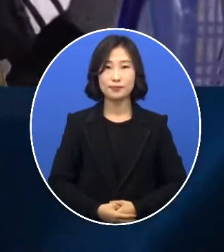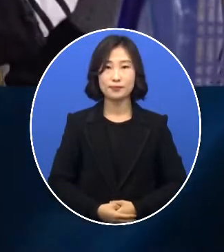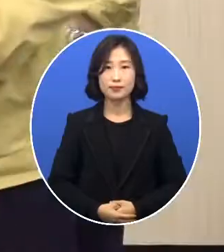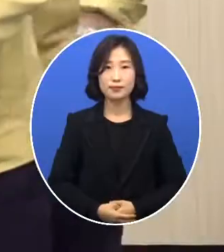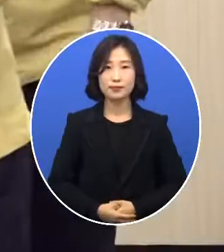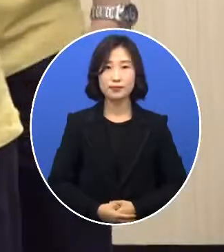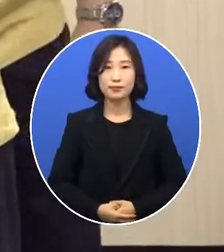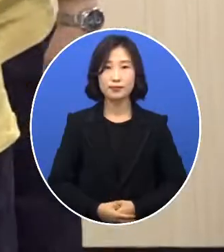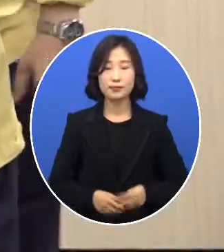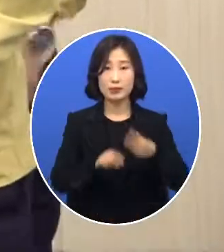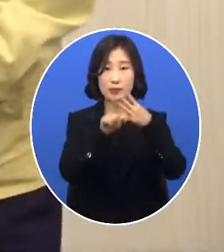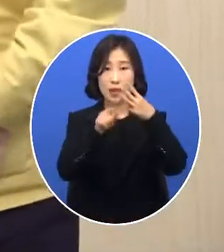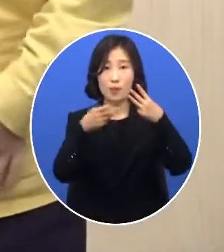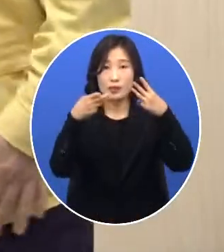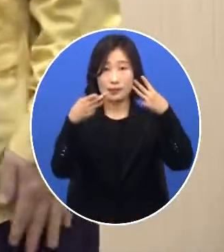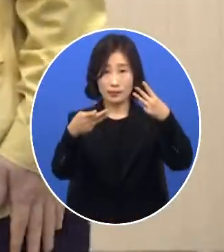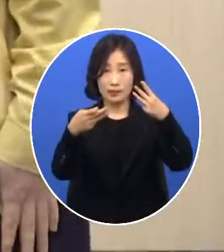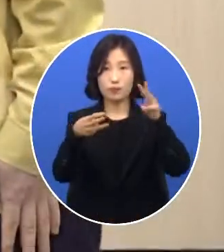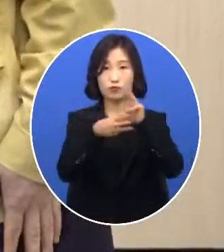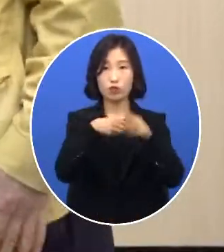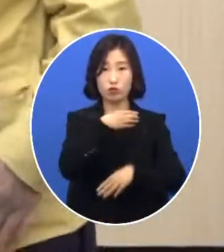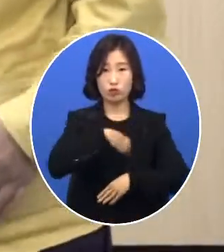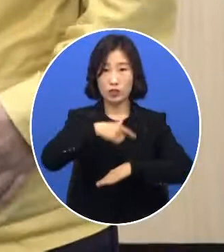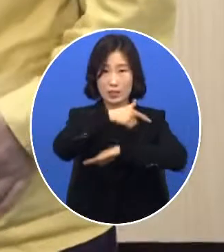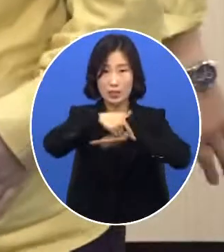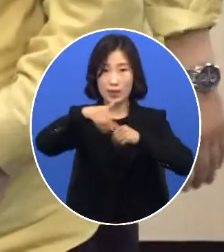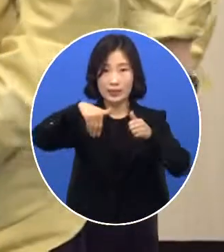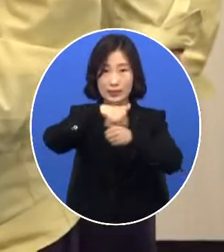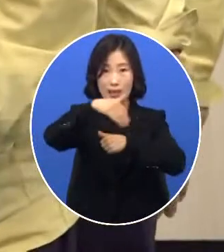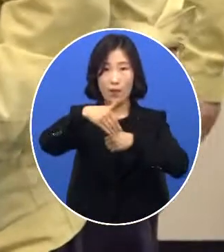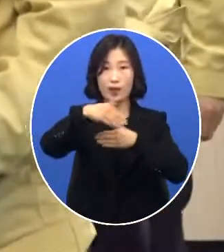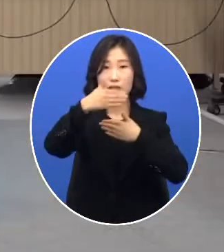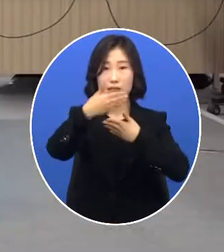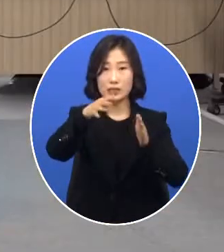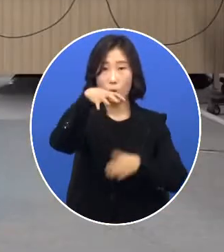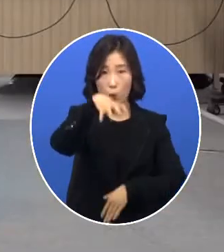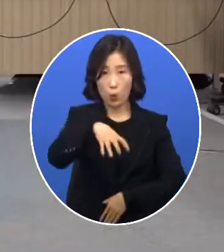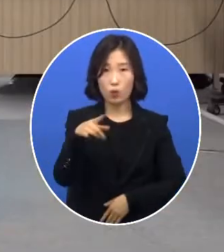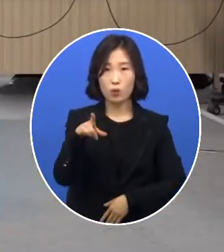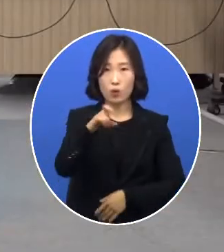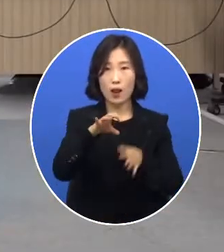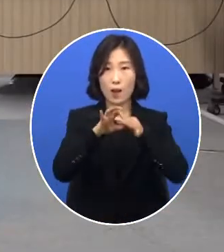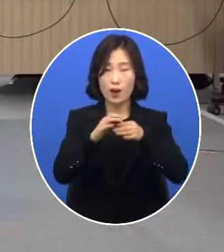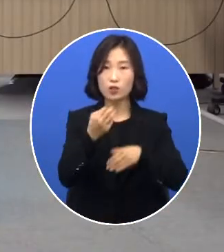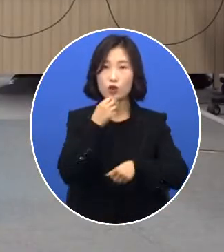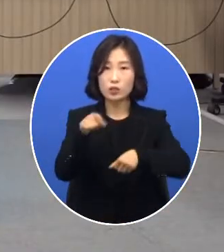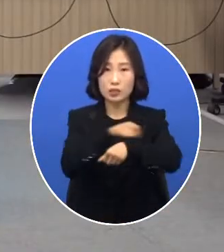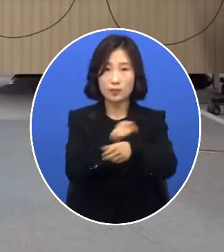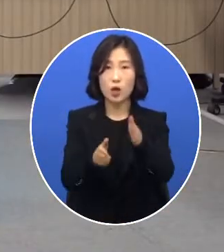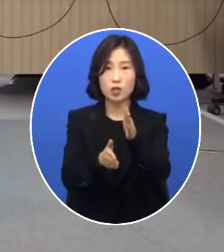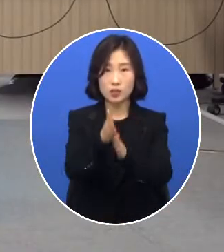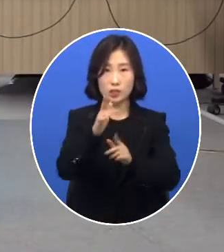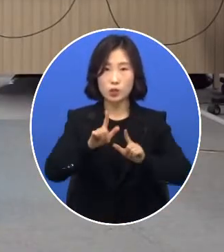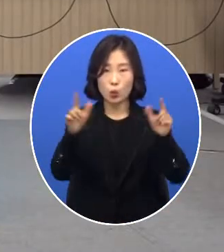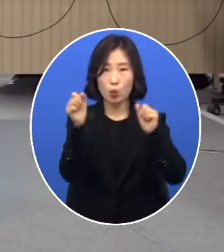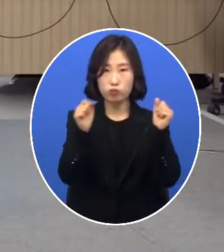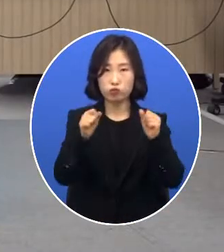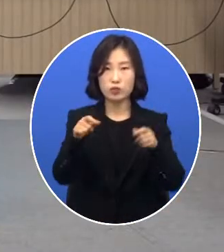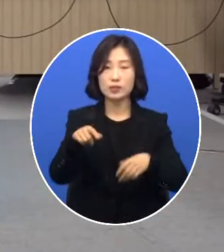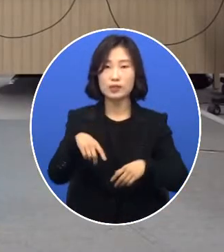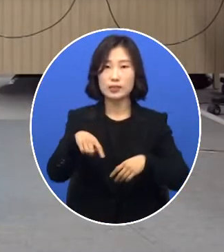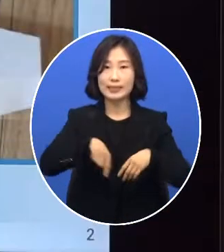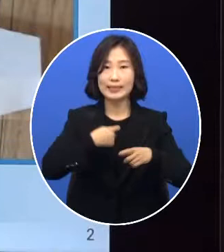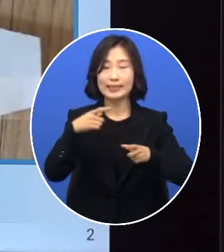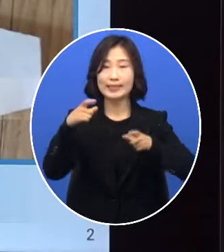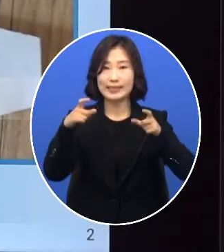제작하겠습니다. 지난 13일 중랑구청 기획상황실에서 코로나19 관련 서울특별시 동북권 자치구